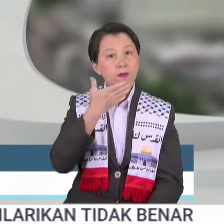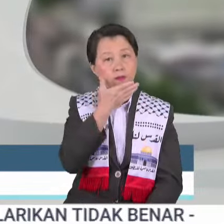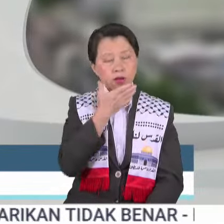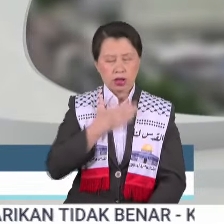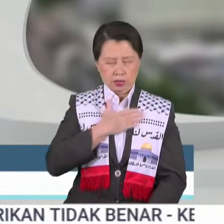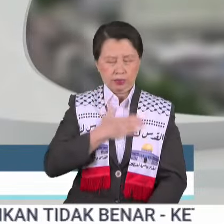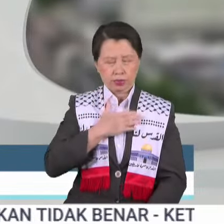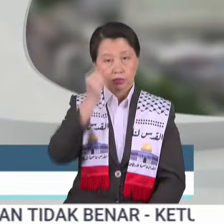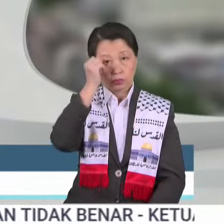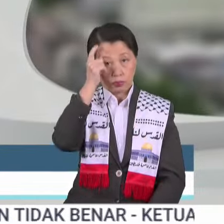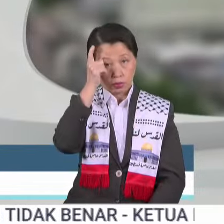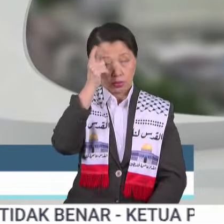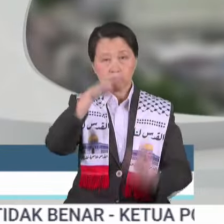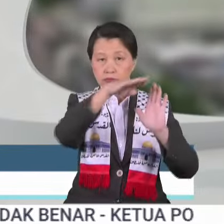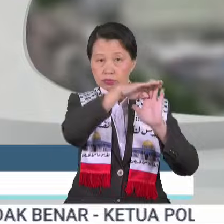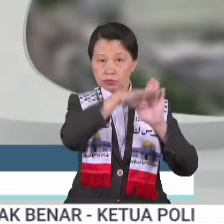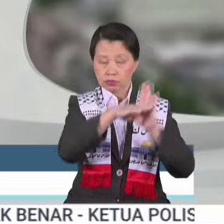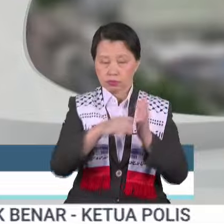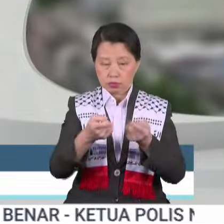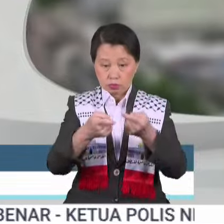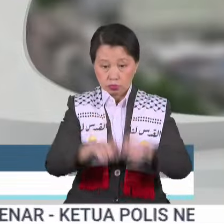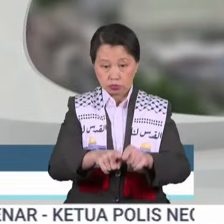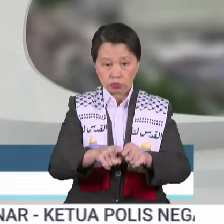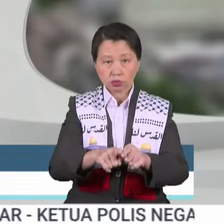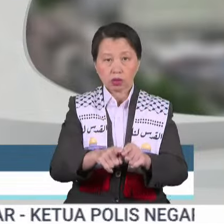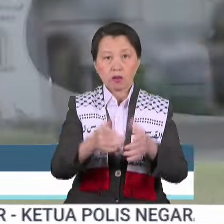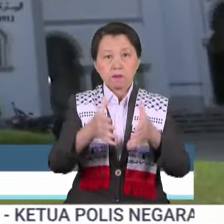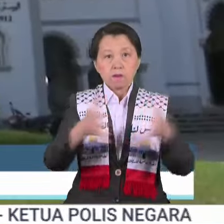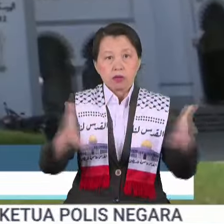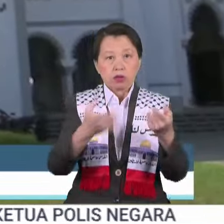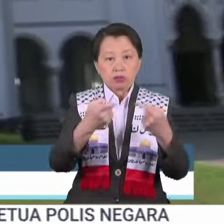supaya menghayati intipati peristiwa besar itu.